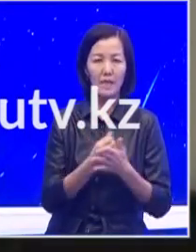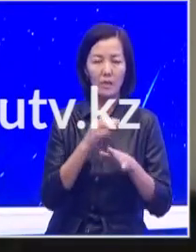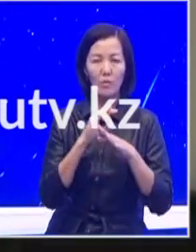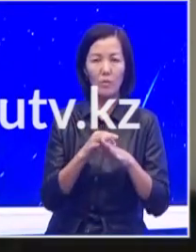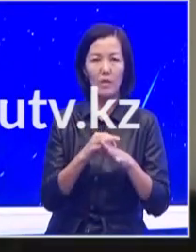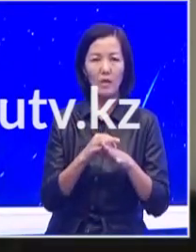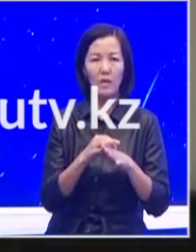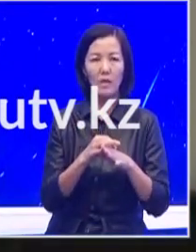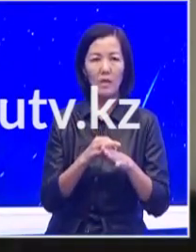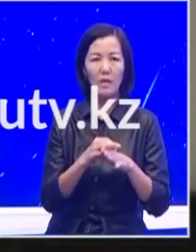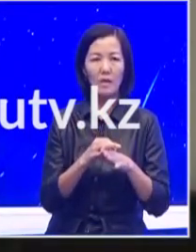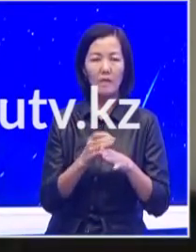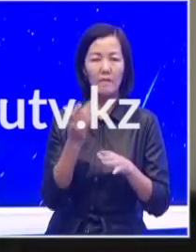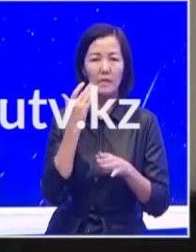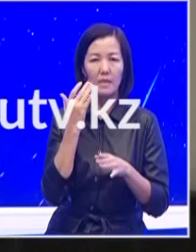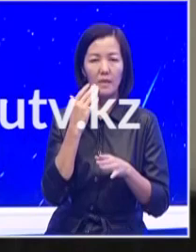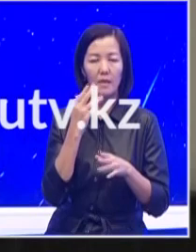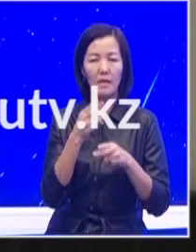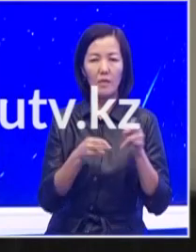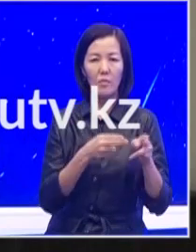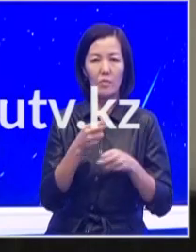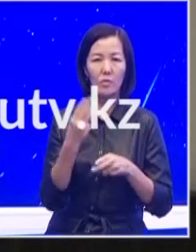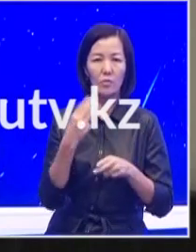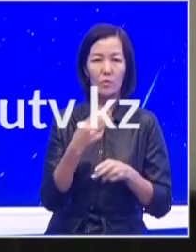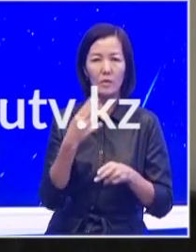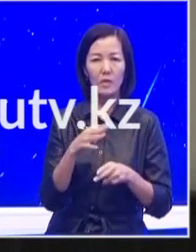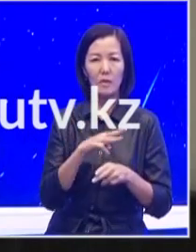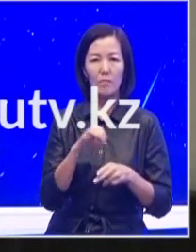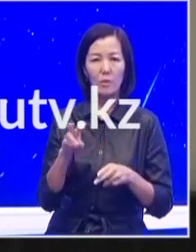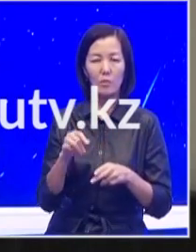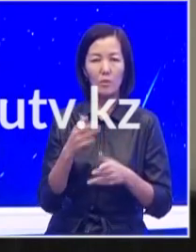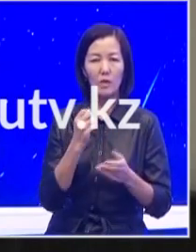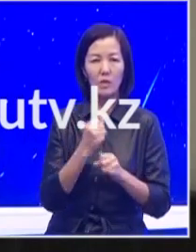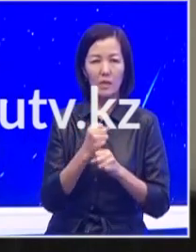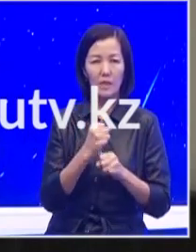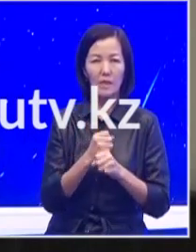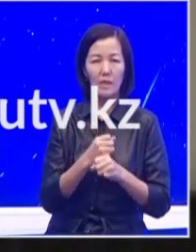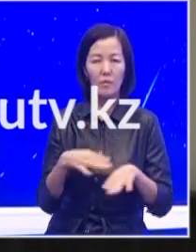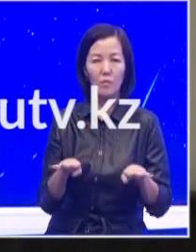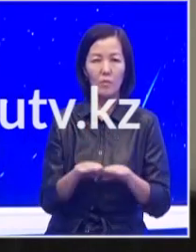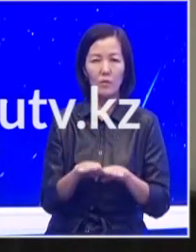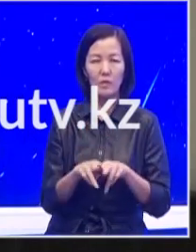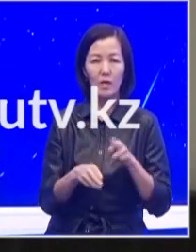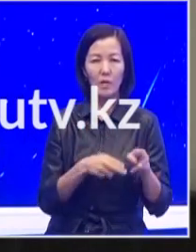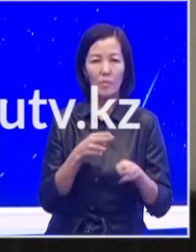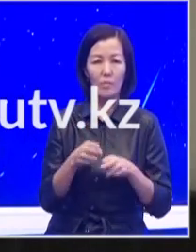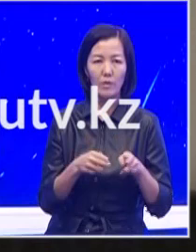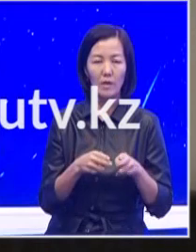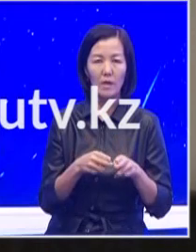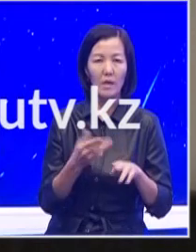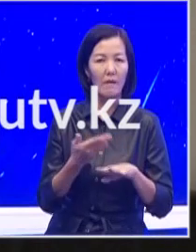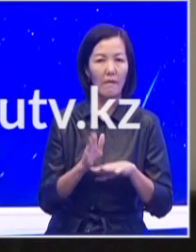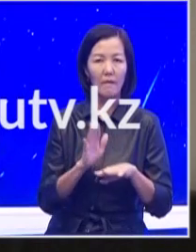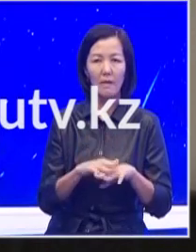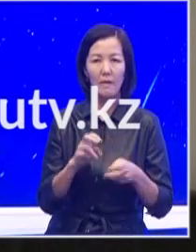жасайтын ота. Бұл әдіс бізде жиі қолданылады. Ота 30-40 минут ішінде жасалады. Мен ойлаймын, мұндай оталар енді біздің ауруханада еш қиындықсыз